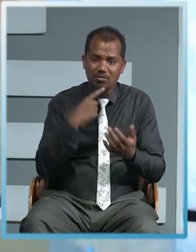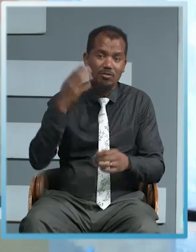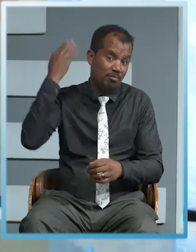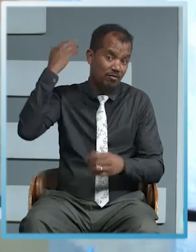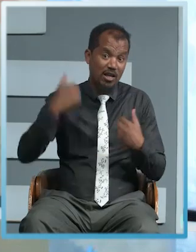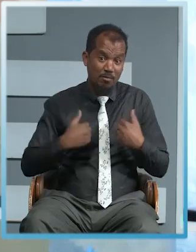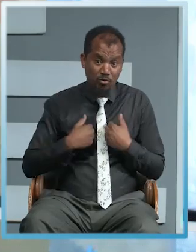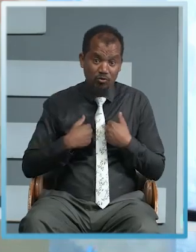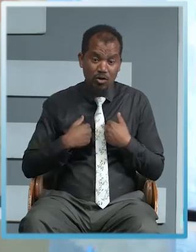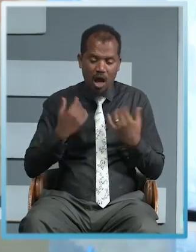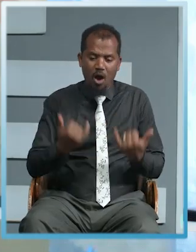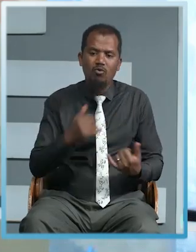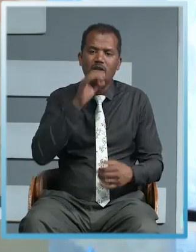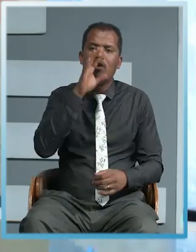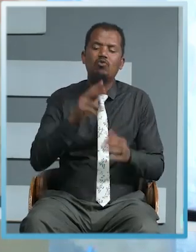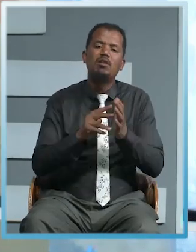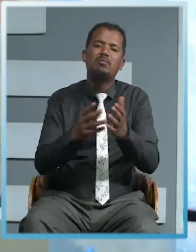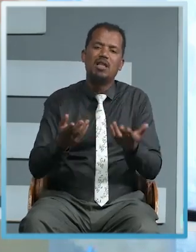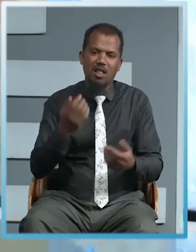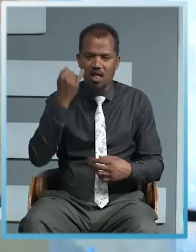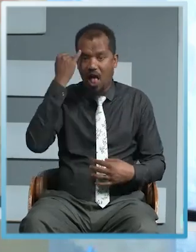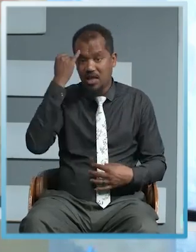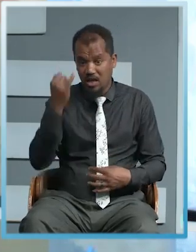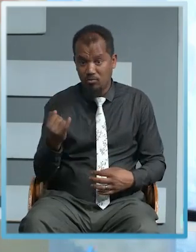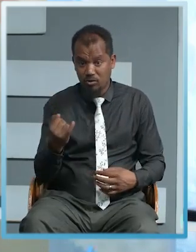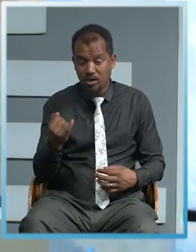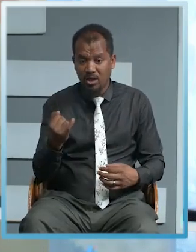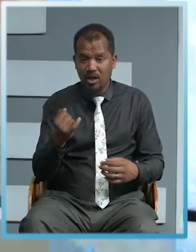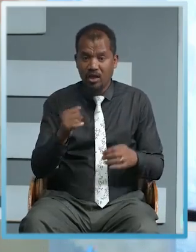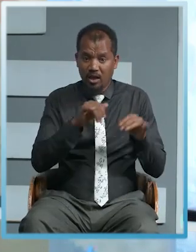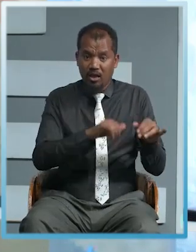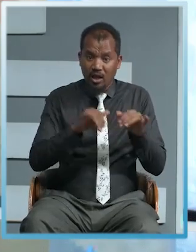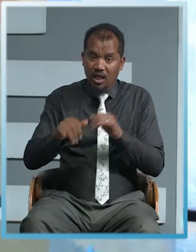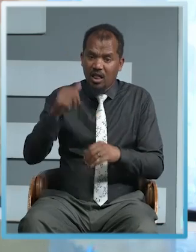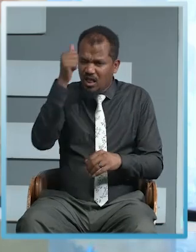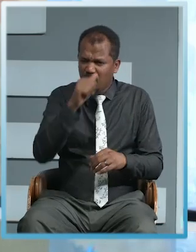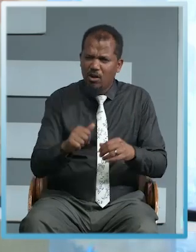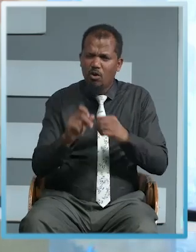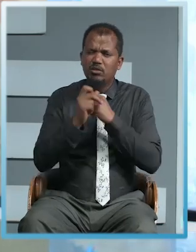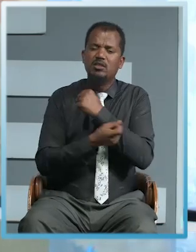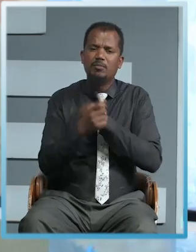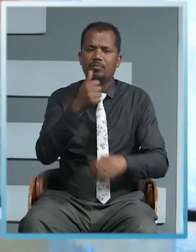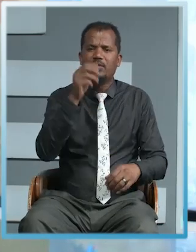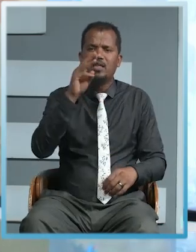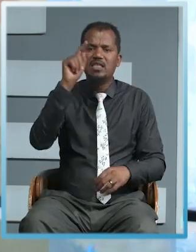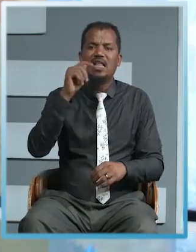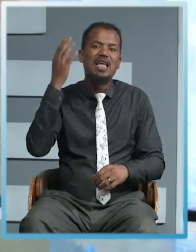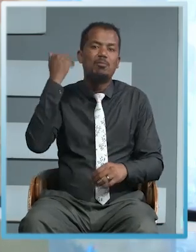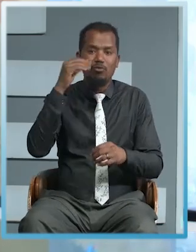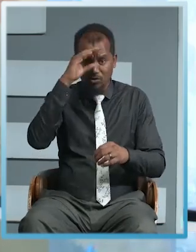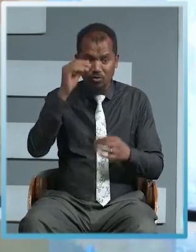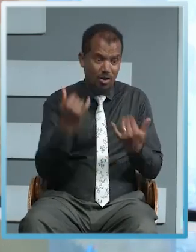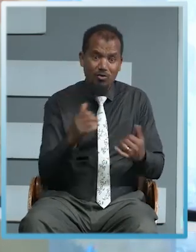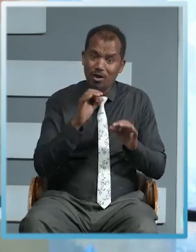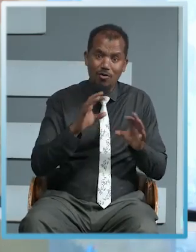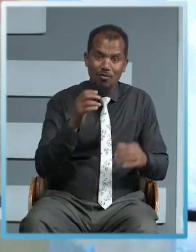زي نبروت اهون يلوم لمثالي معناتنو حسابو لك مندمانيوم درجت لمثالي اسات سي مسرت ينبرو سوتش